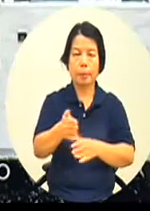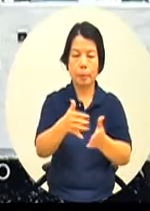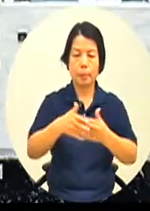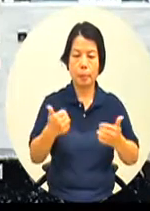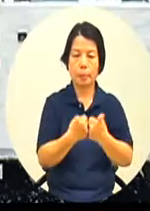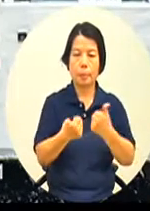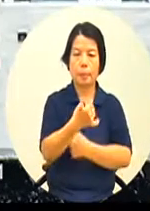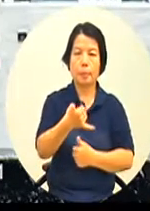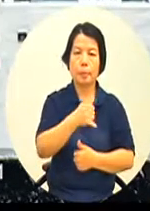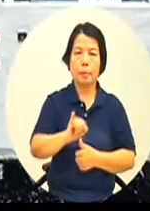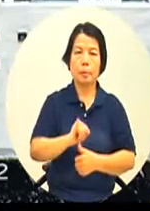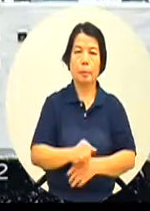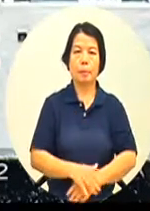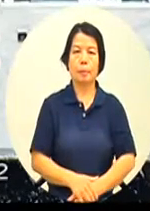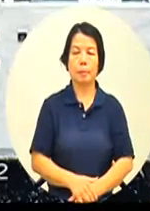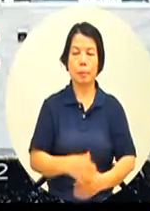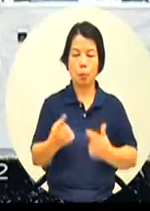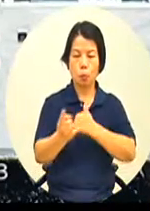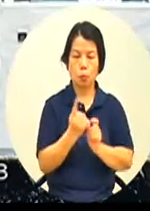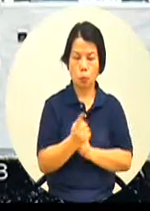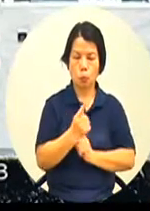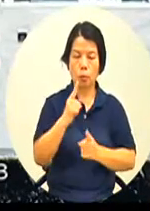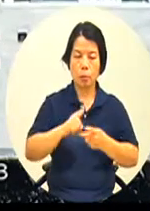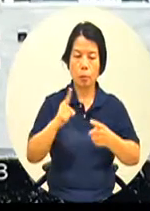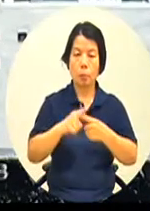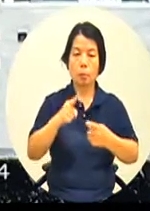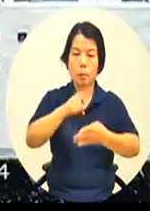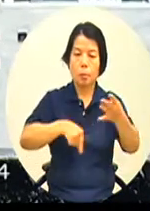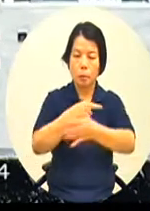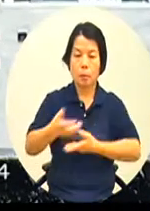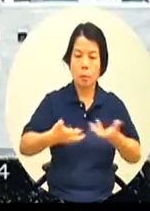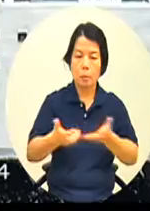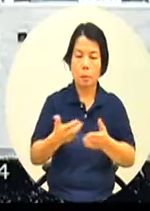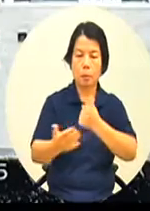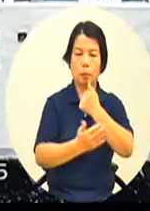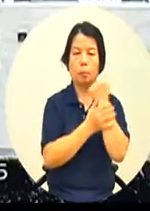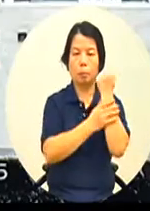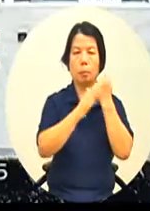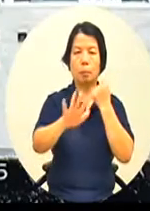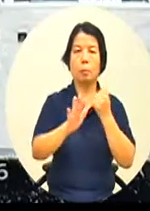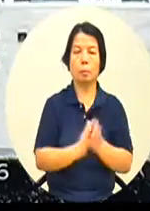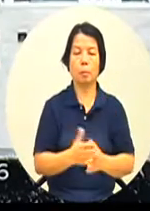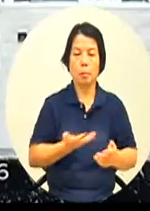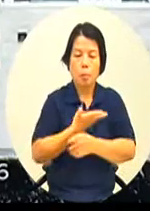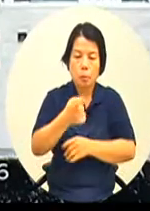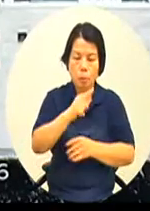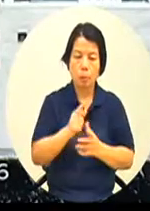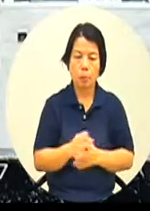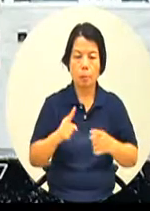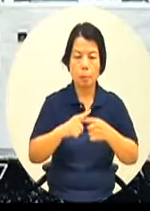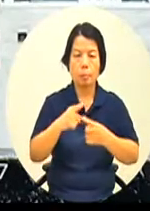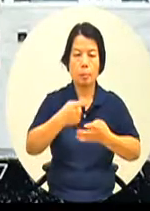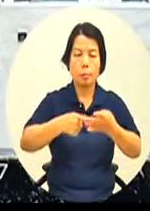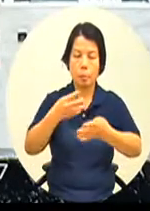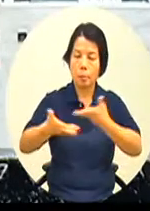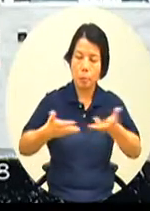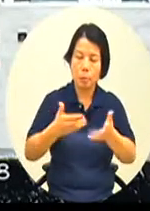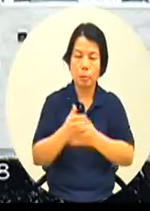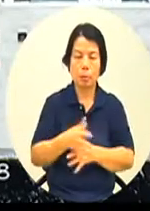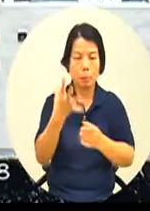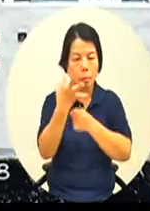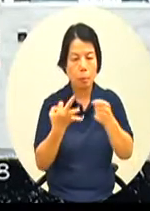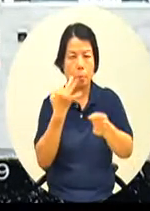员、理事先生对我们人事业务的支持让我们人事处的业务多年来都